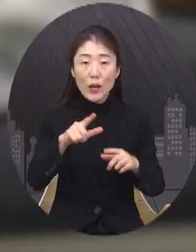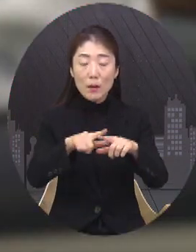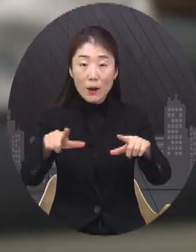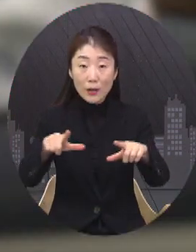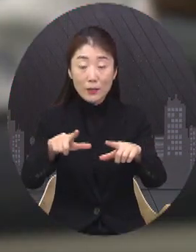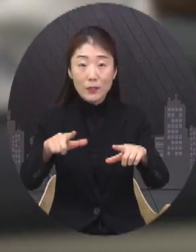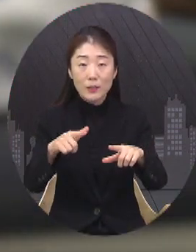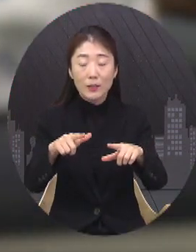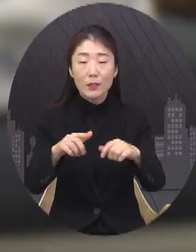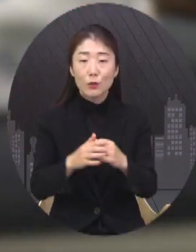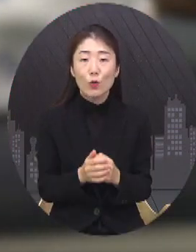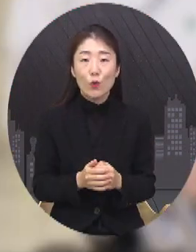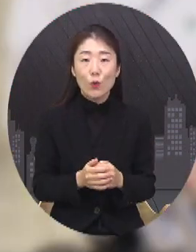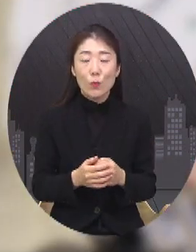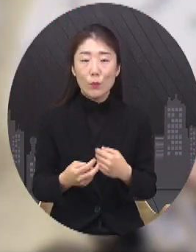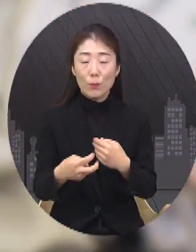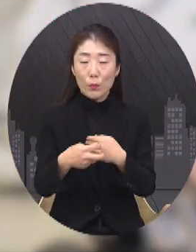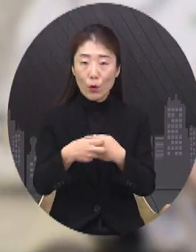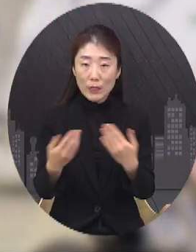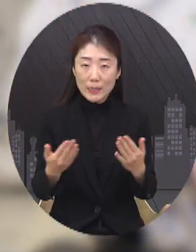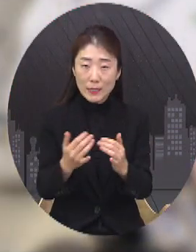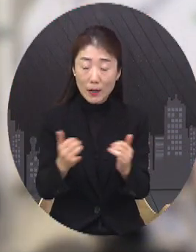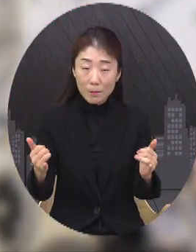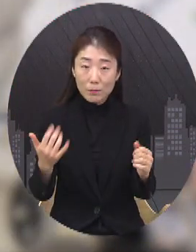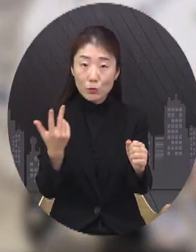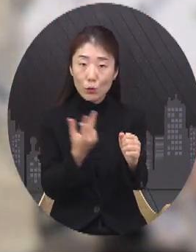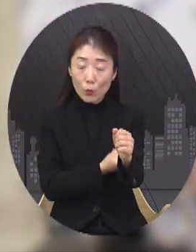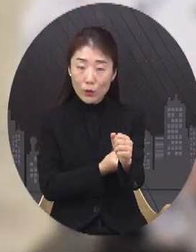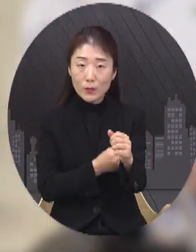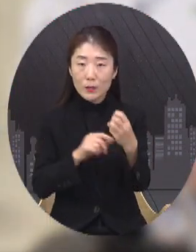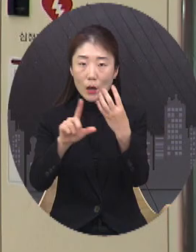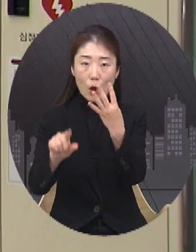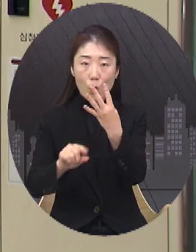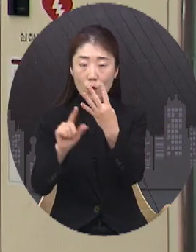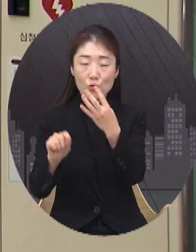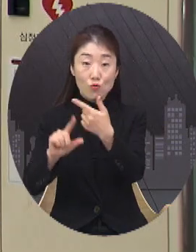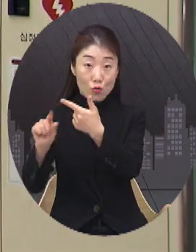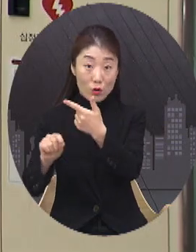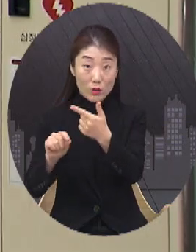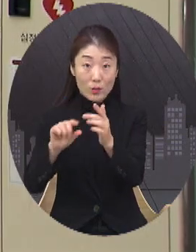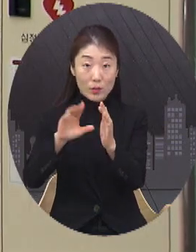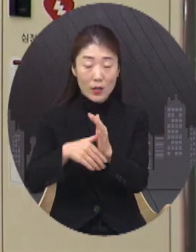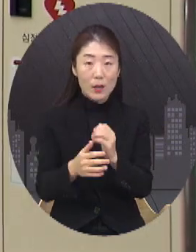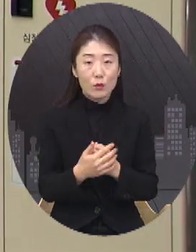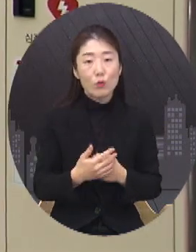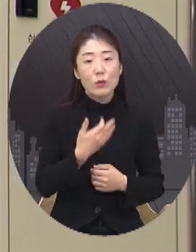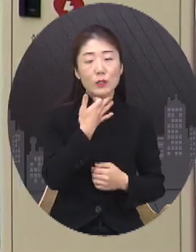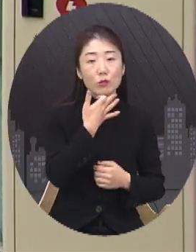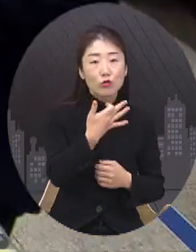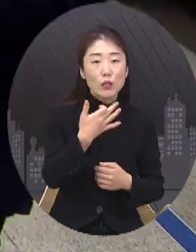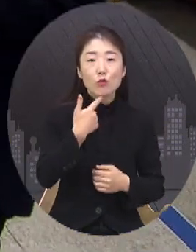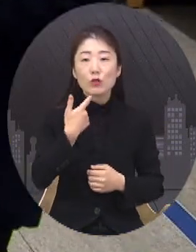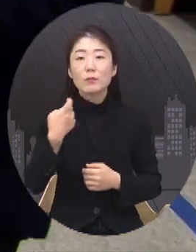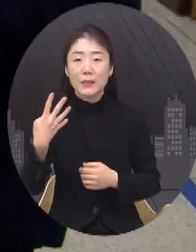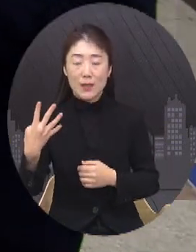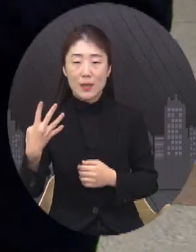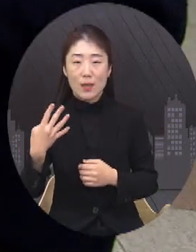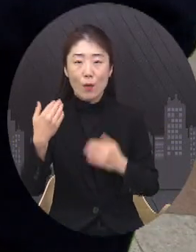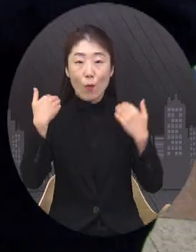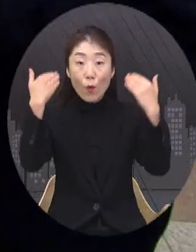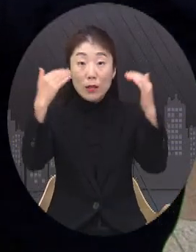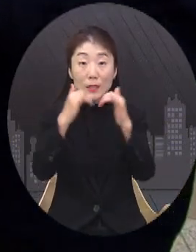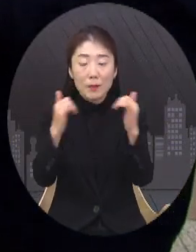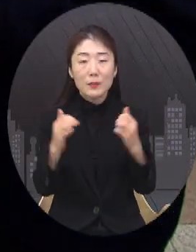제외된 의료기관 종사자의 대한 접종은 4월에서 6월 사이에 19세 에서 64세의 성인의 접종은